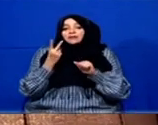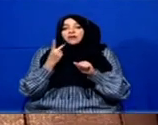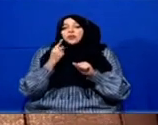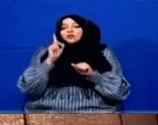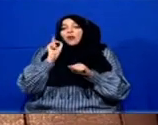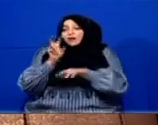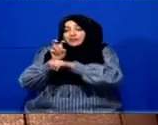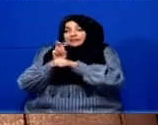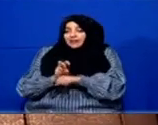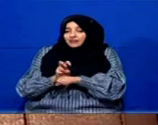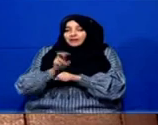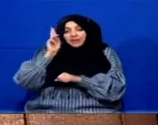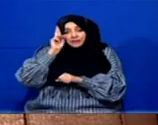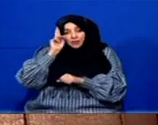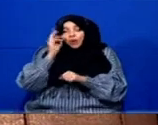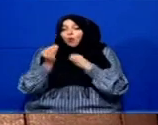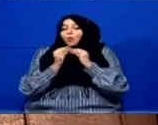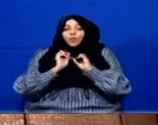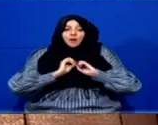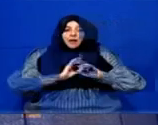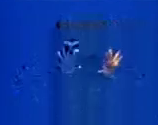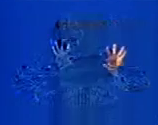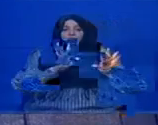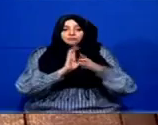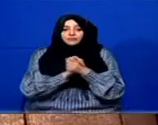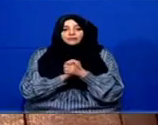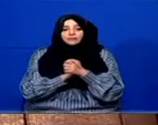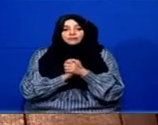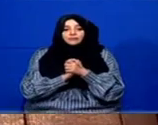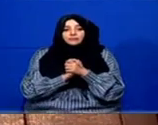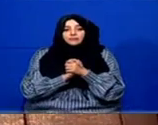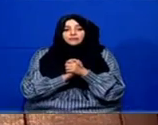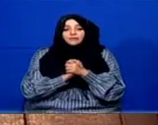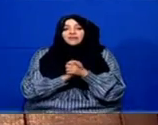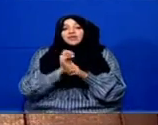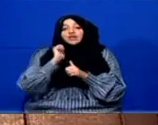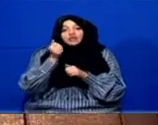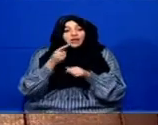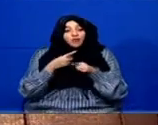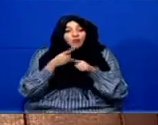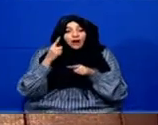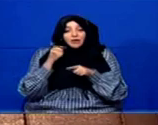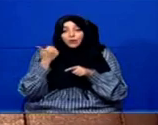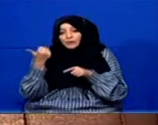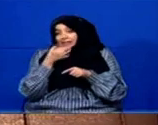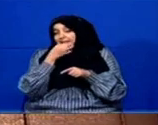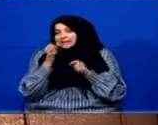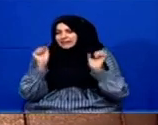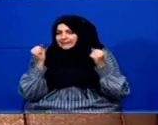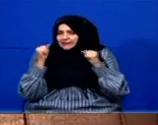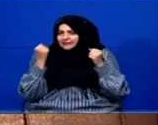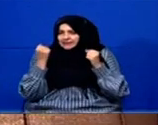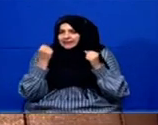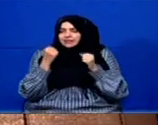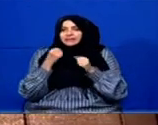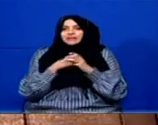معروف او تسريح باحسان وفي كل مره يقول لك وهو في حاله غضب